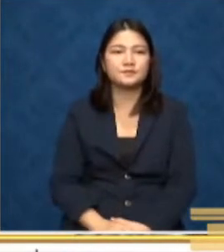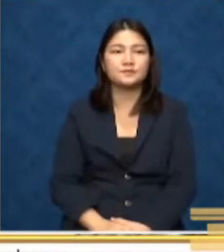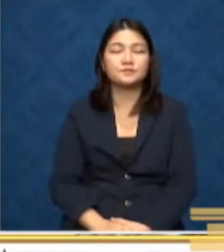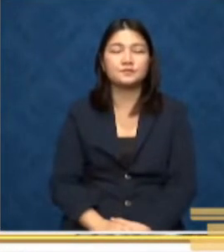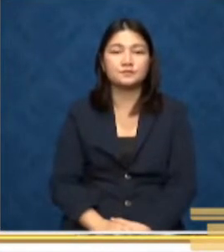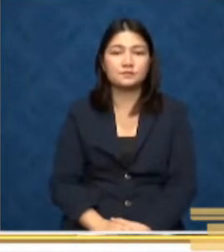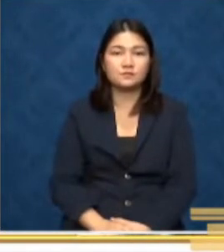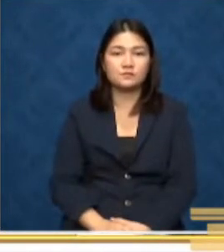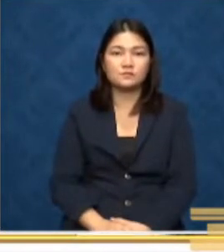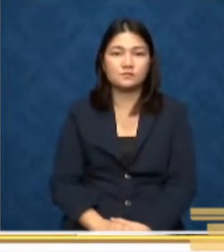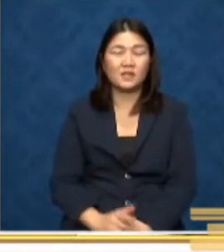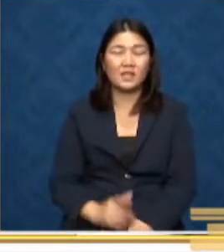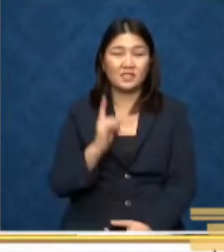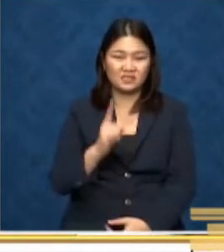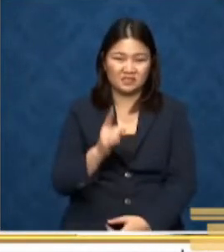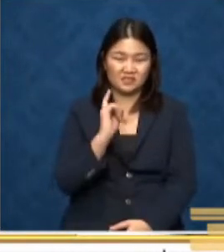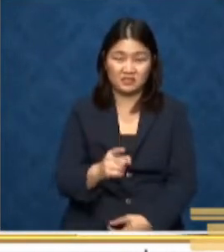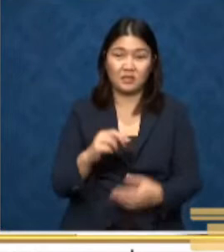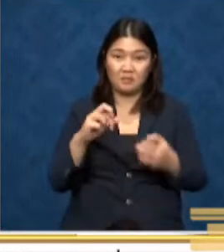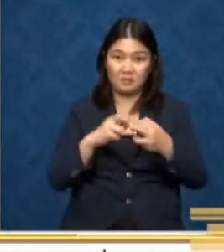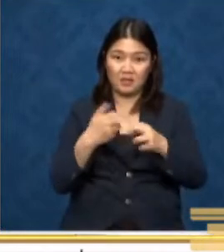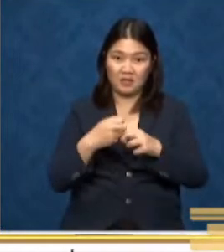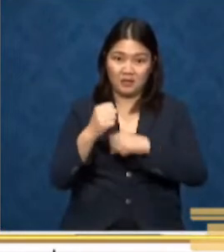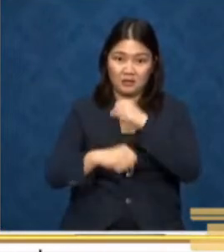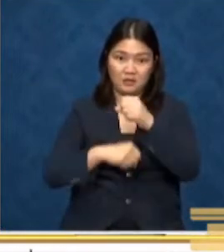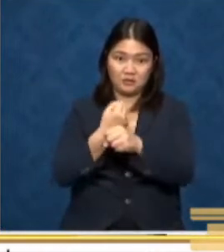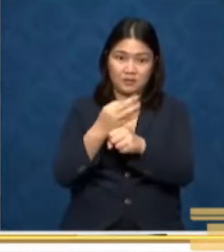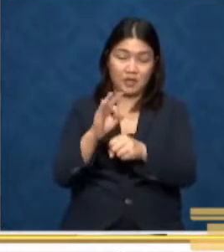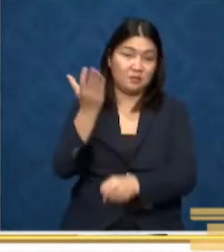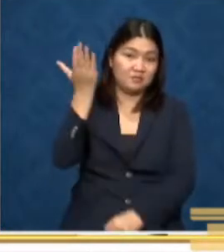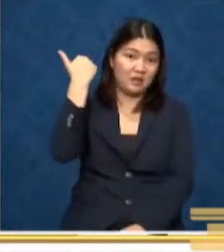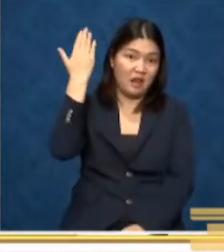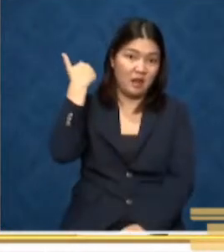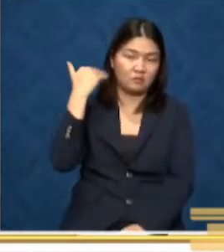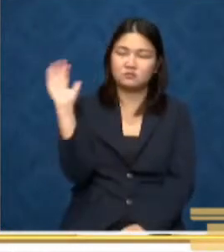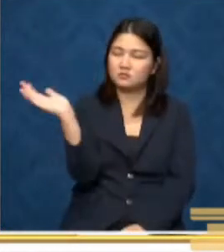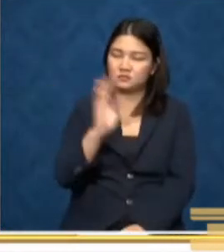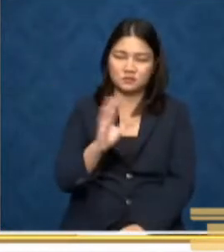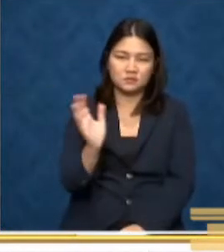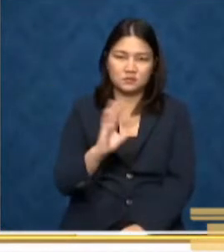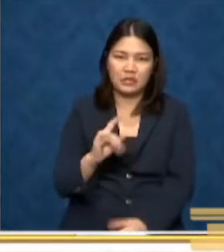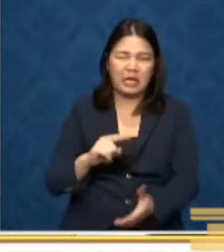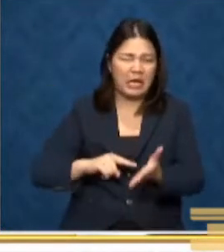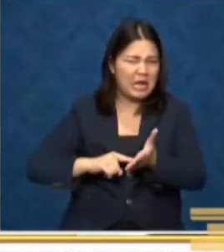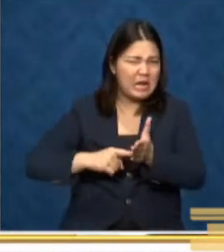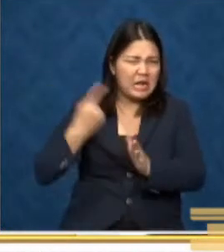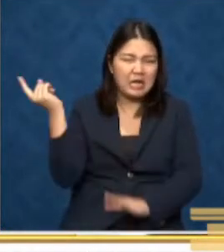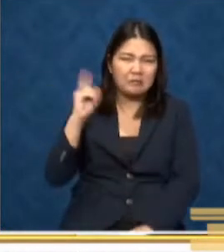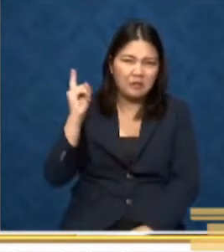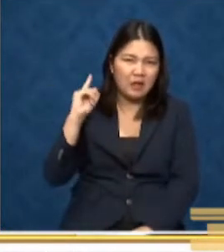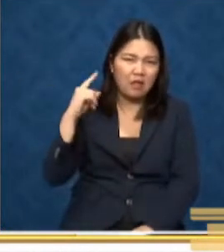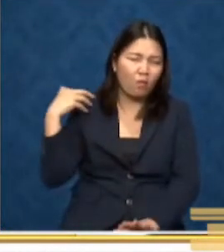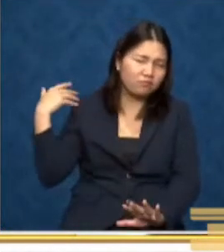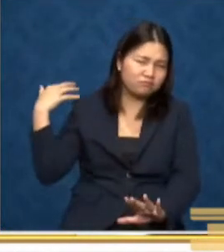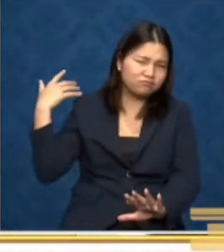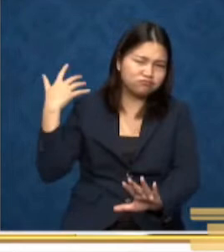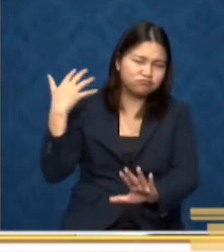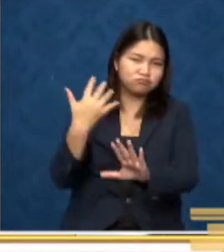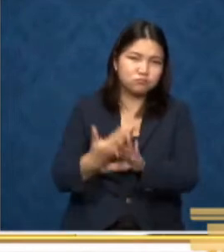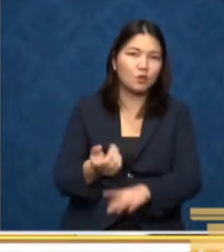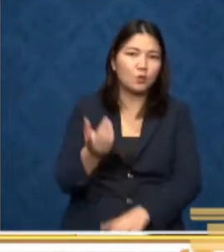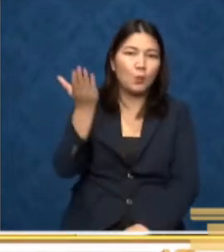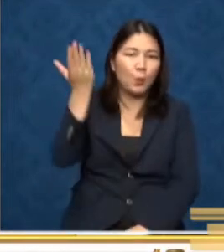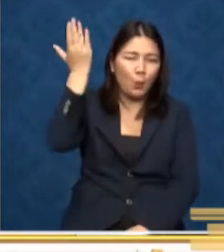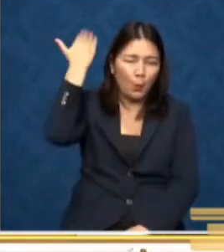เกิดเมื่อ19ปีที่แล้วนะครับปัญหาเกิดขึ้นสั่งสมมาตั้งแต่กรุงศรีอยุธ